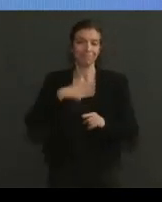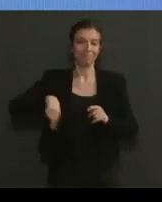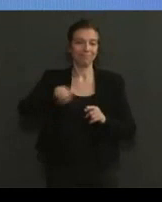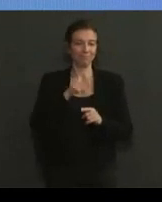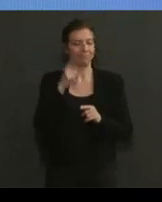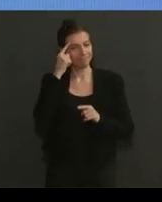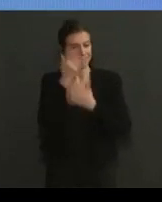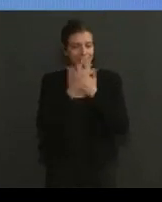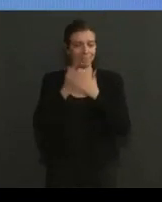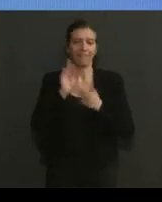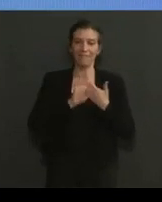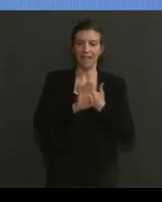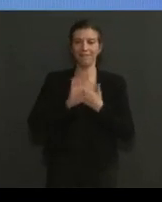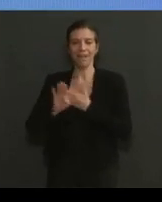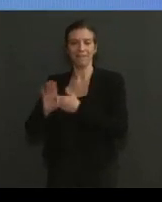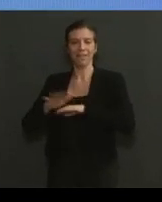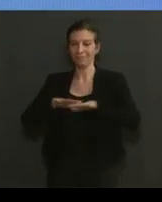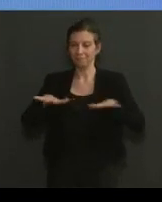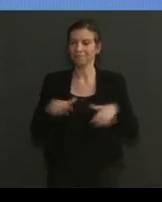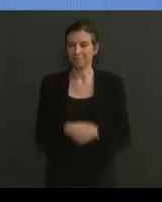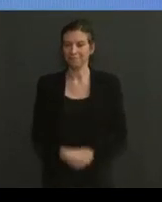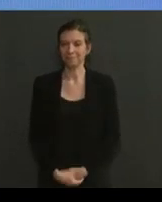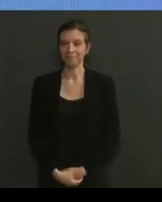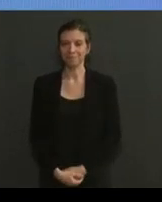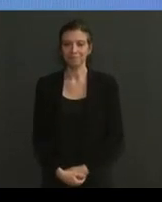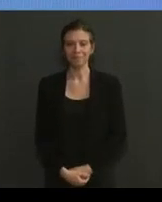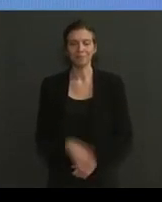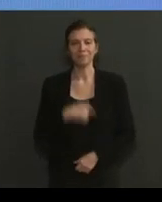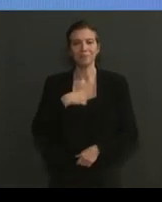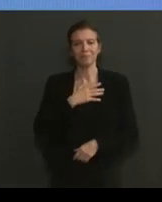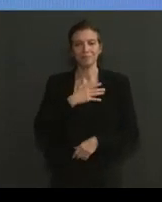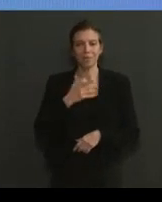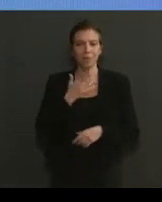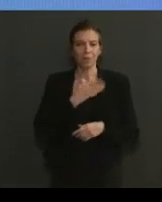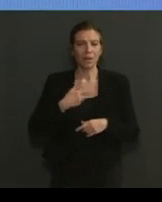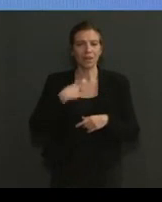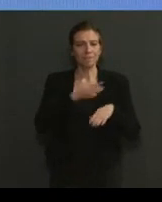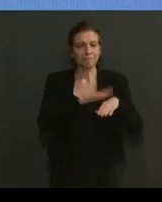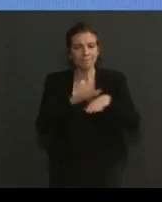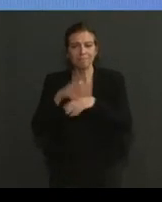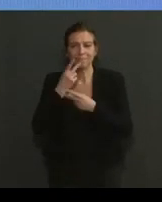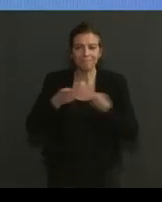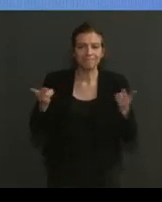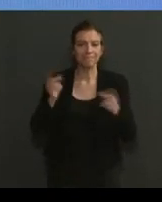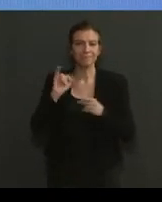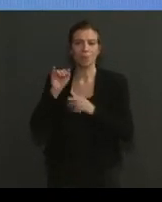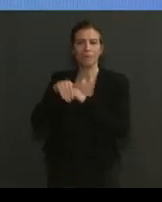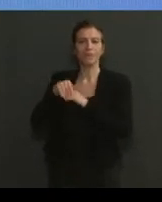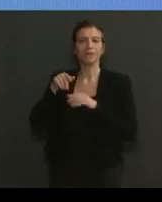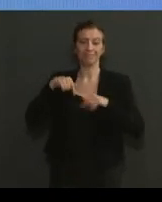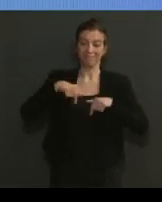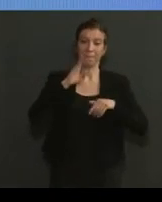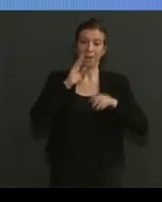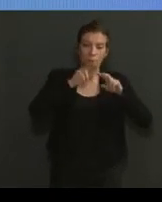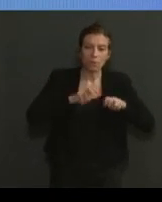herinneren dat vele binnenlandse en buitenlandse studies keer op keer erop wijzen dat het virus zich vooral